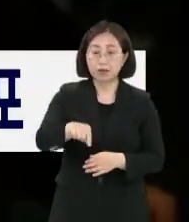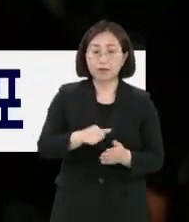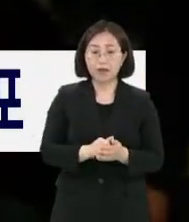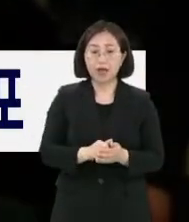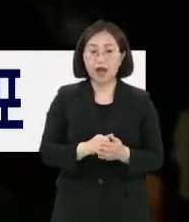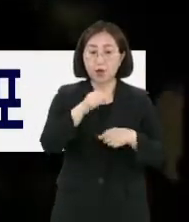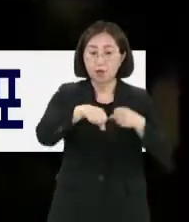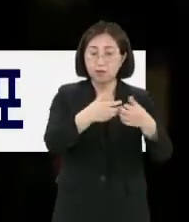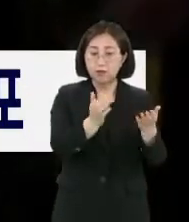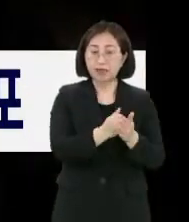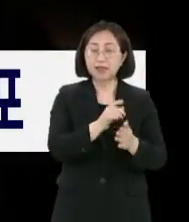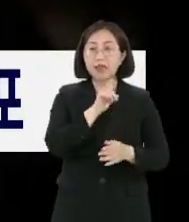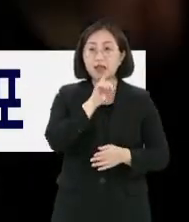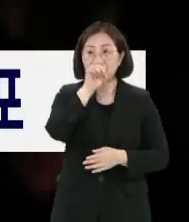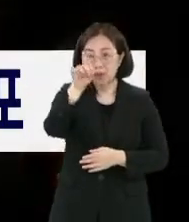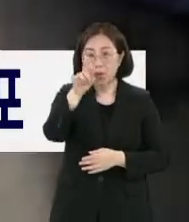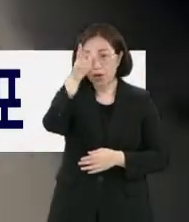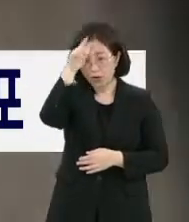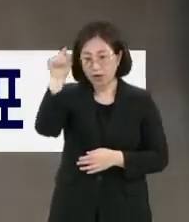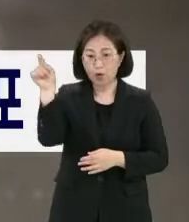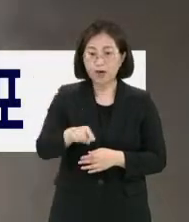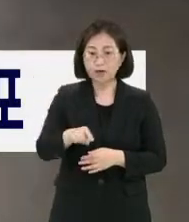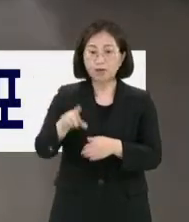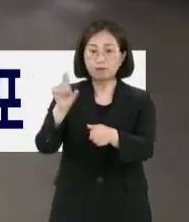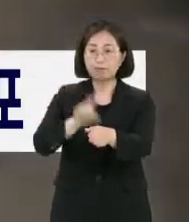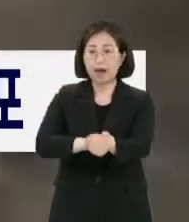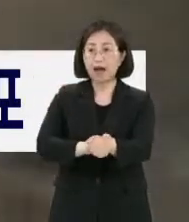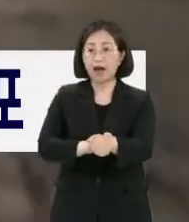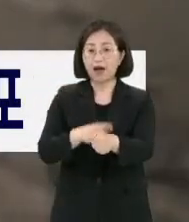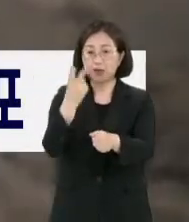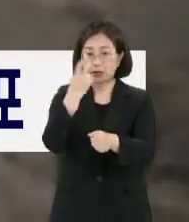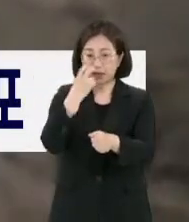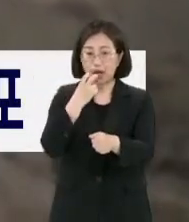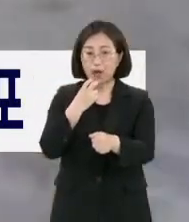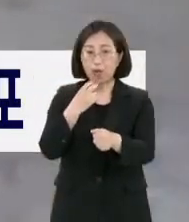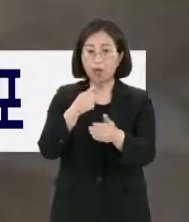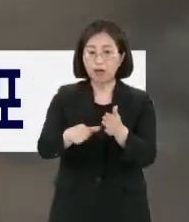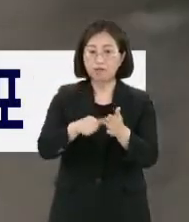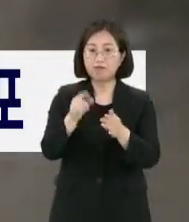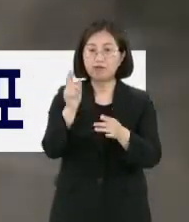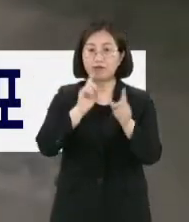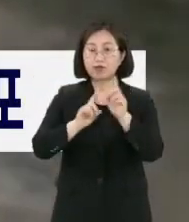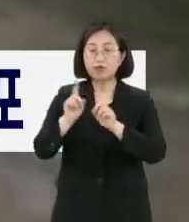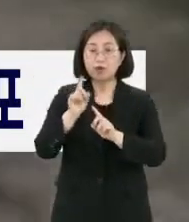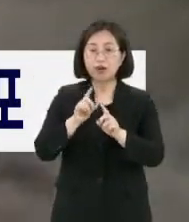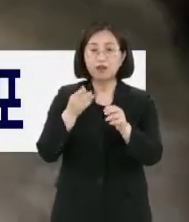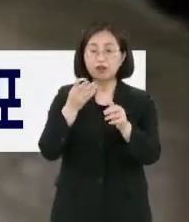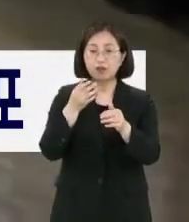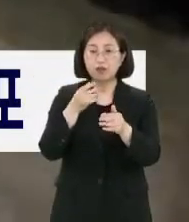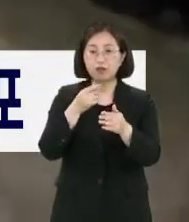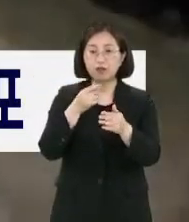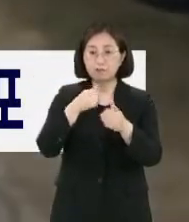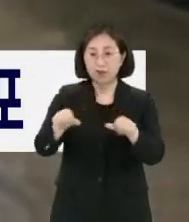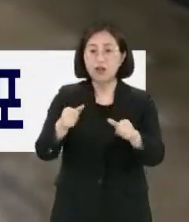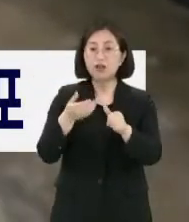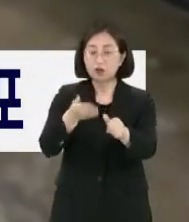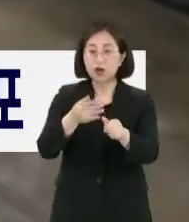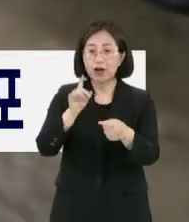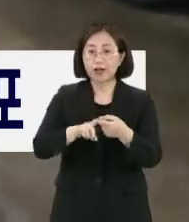신고를 받고 출동한 경찰은 A씨를 현장에서 체포해 조사한 뒤 재물손괴 혐의로 불구속 입건했습니다.